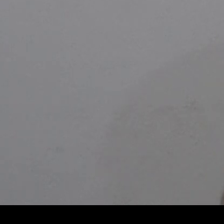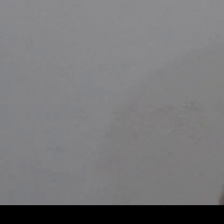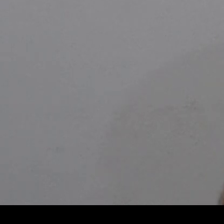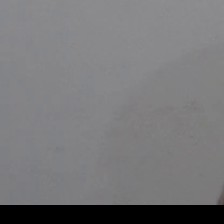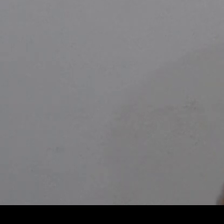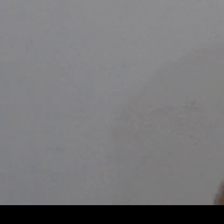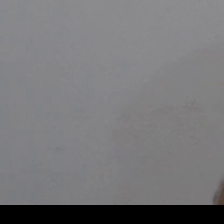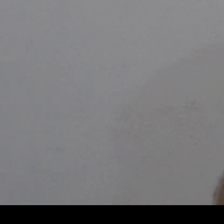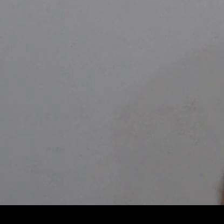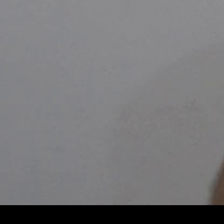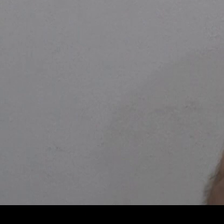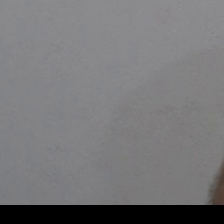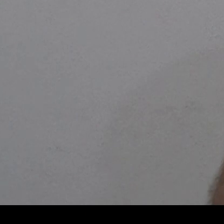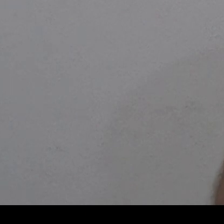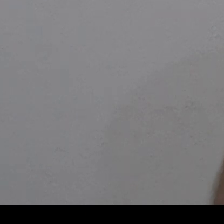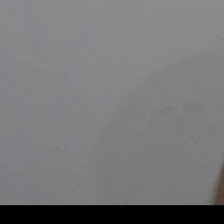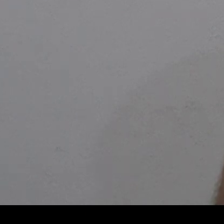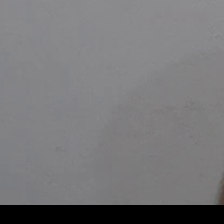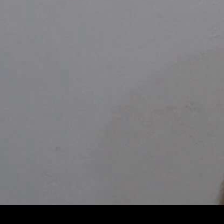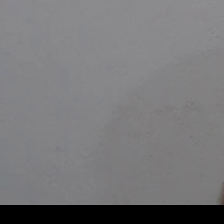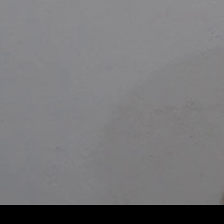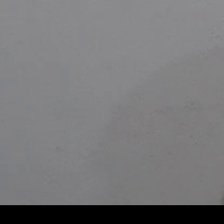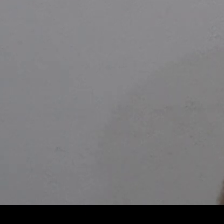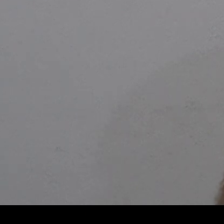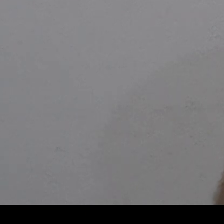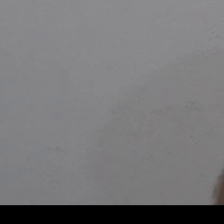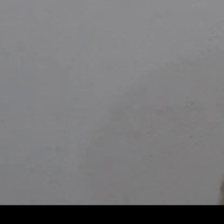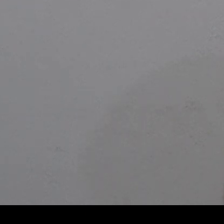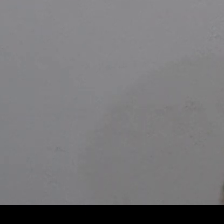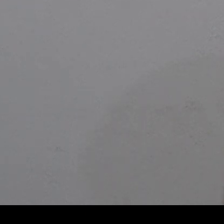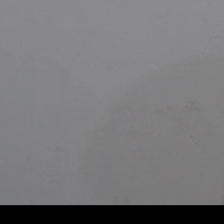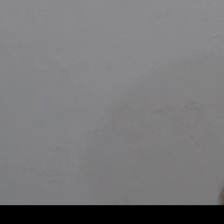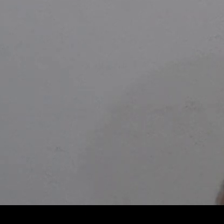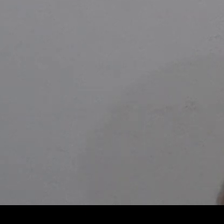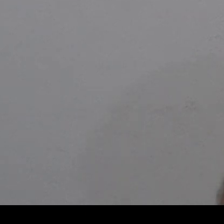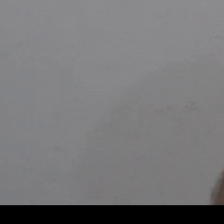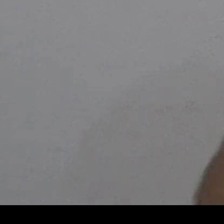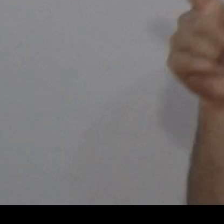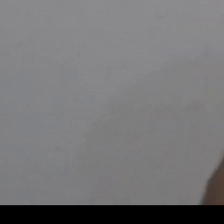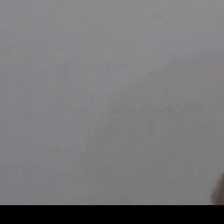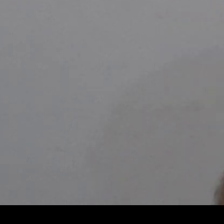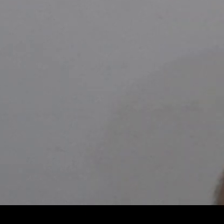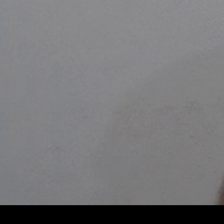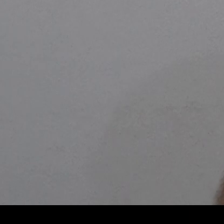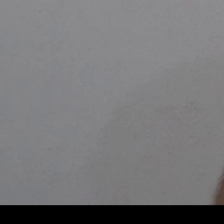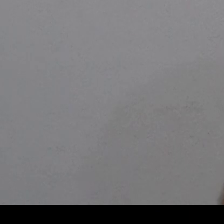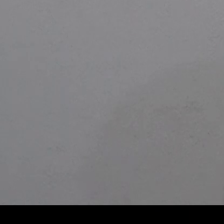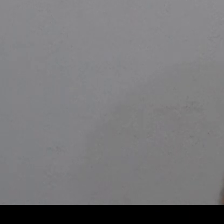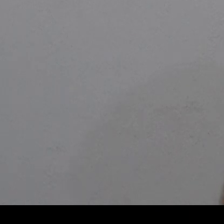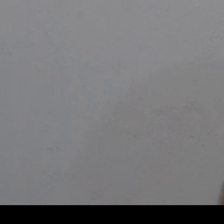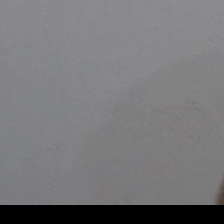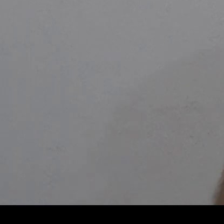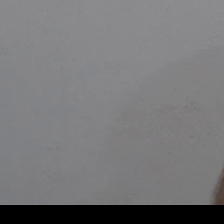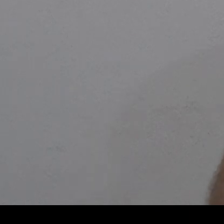shenjëm. Tash momentalisht në shkollë të Prizrenit punojnë në qendrën burimore 5 instruktor dhe